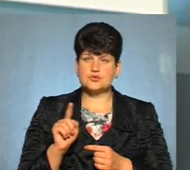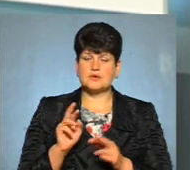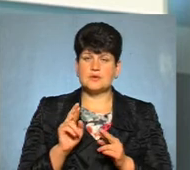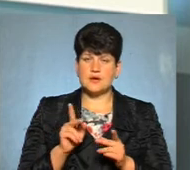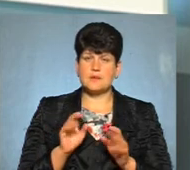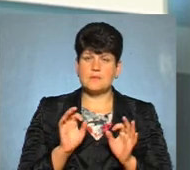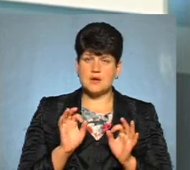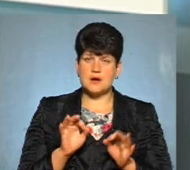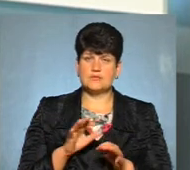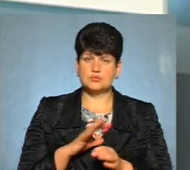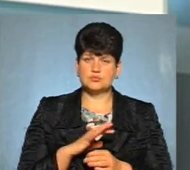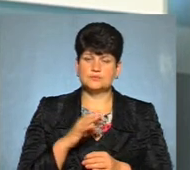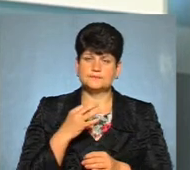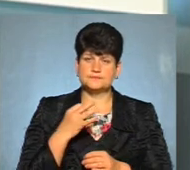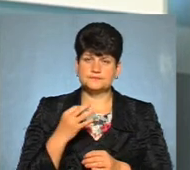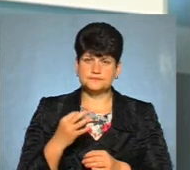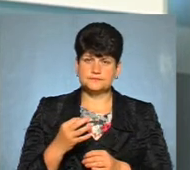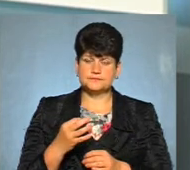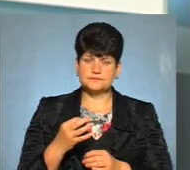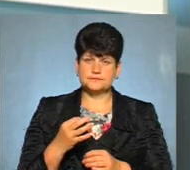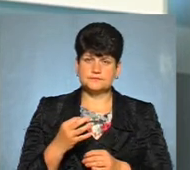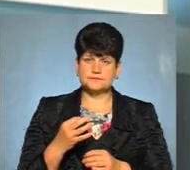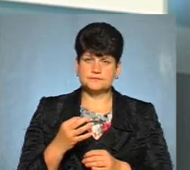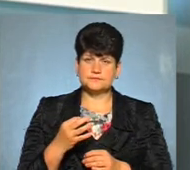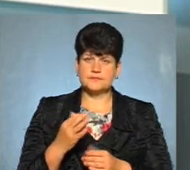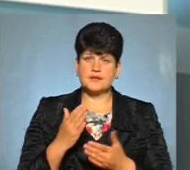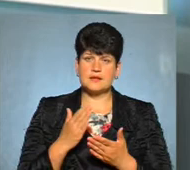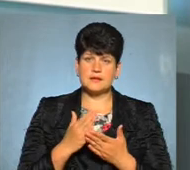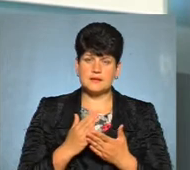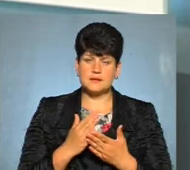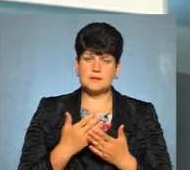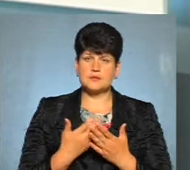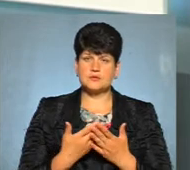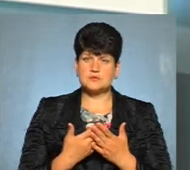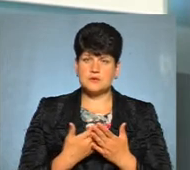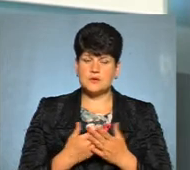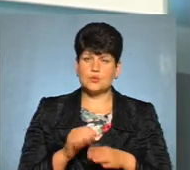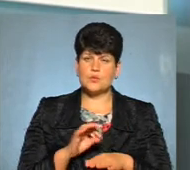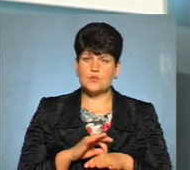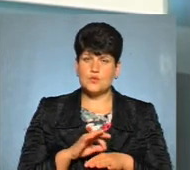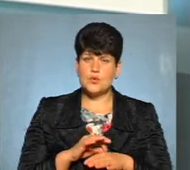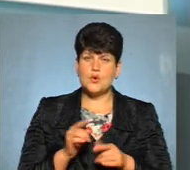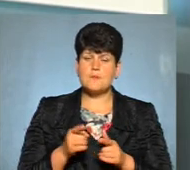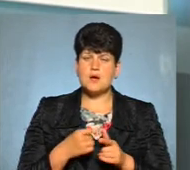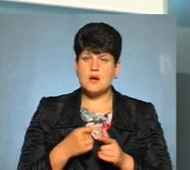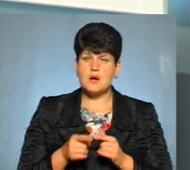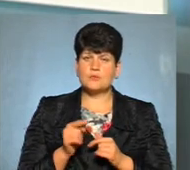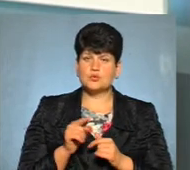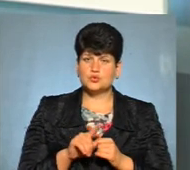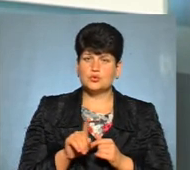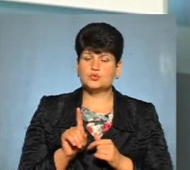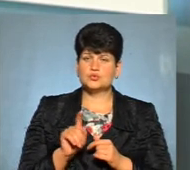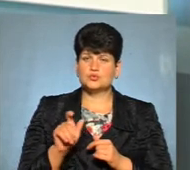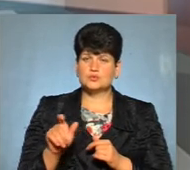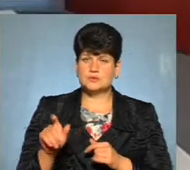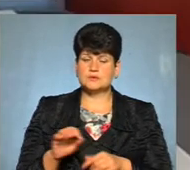було зауважено, в сюжеті є ознакою або хвороби, або того, що людина перенесла